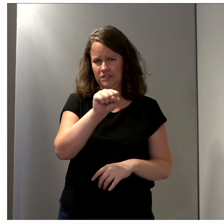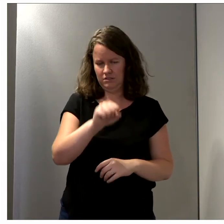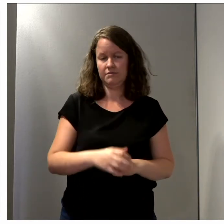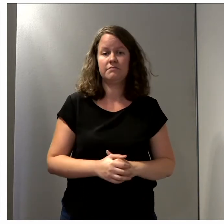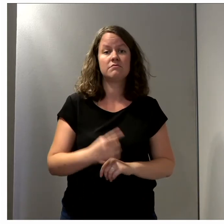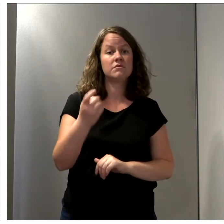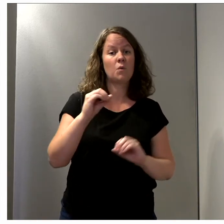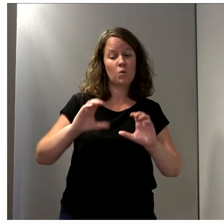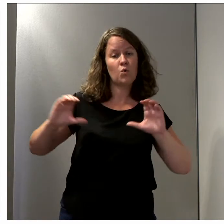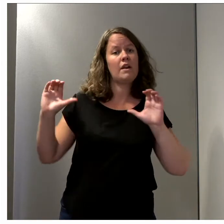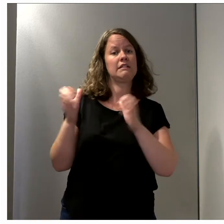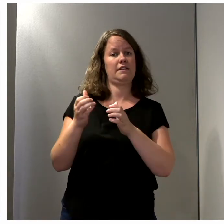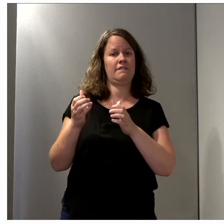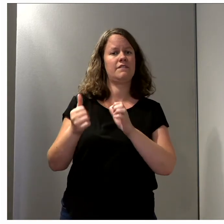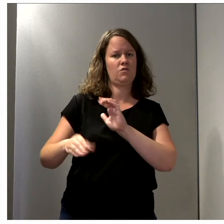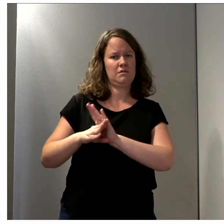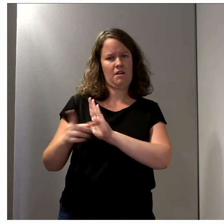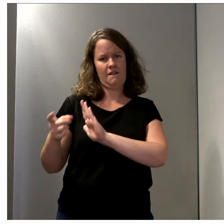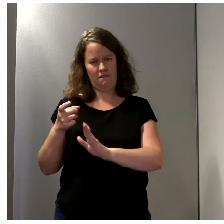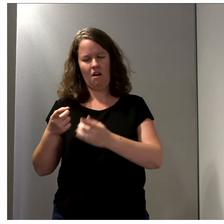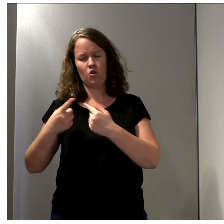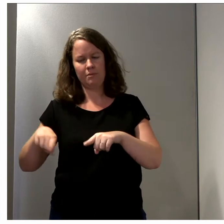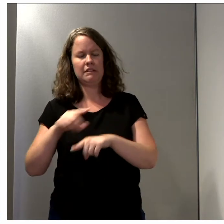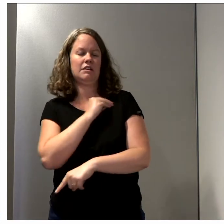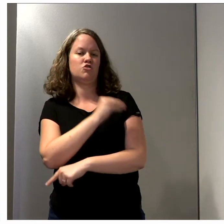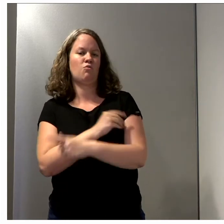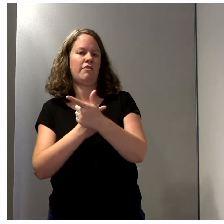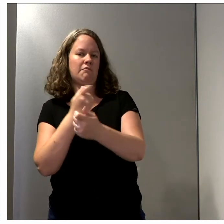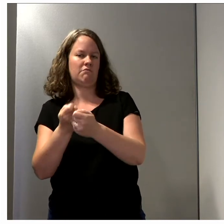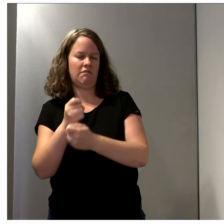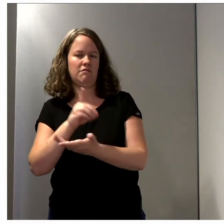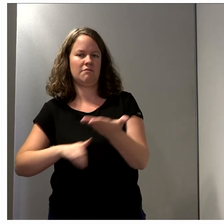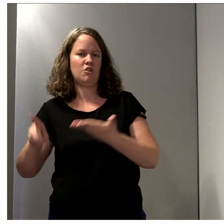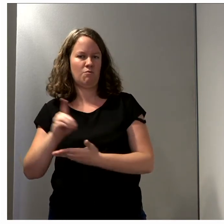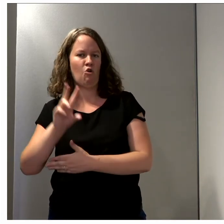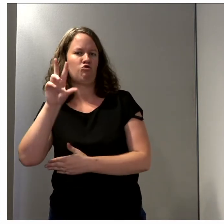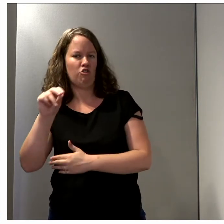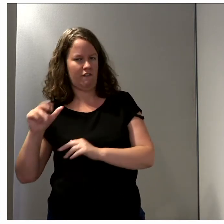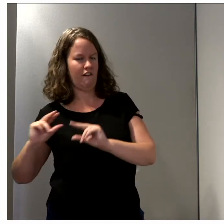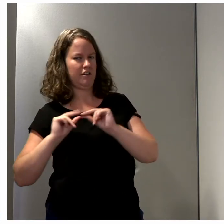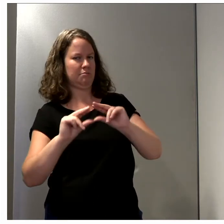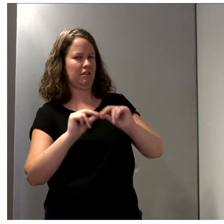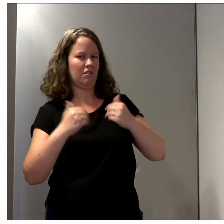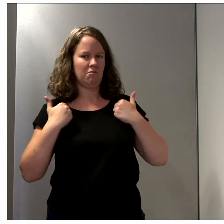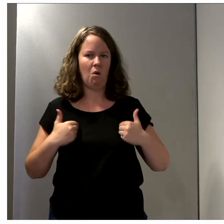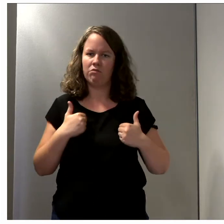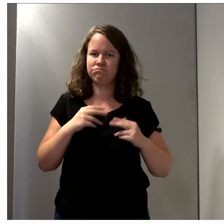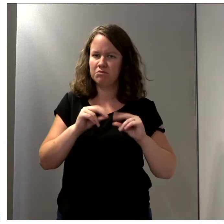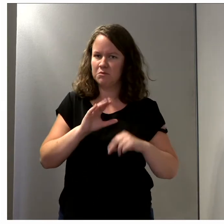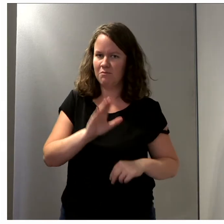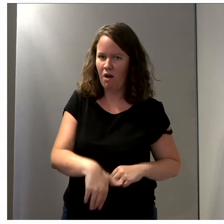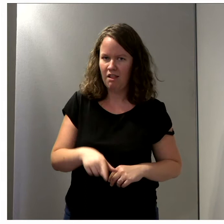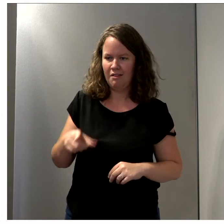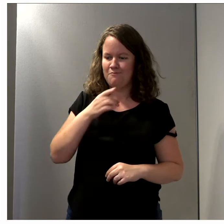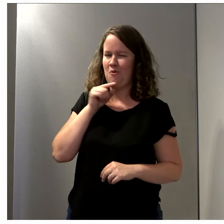collectif à l'initiative du comité sport adapté du Gard, va vous témoigner, et je suis sûrement bien meilleur que ce que je pourrais le faire, de